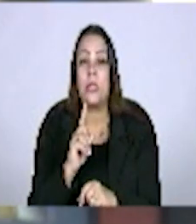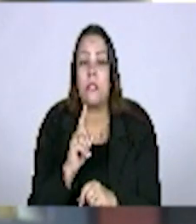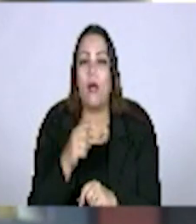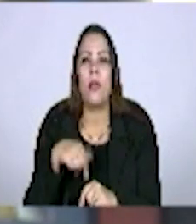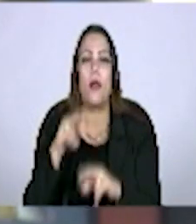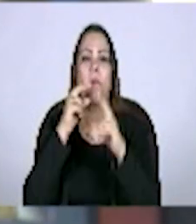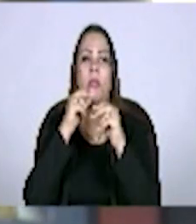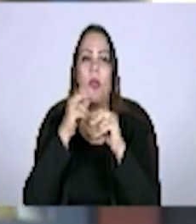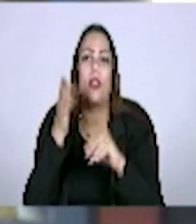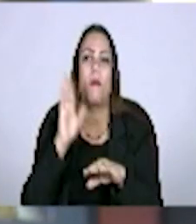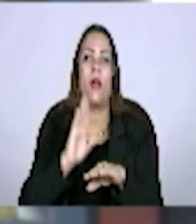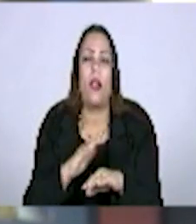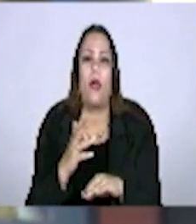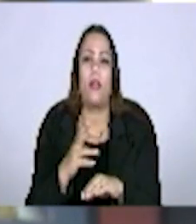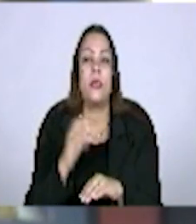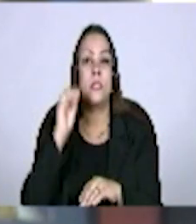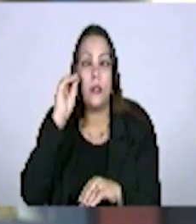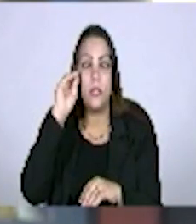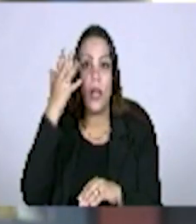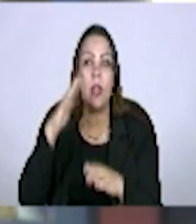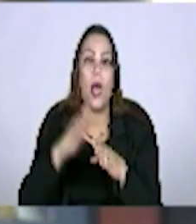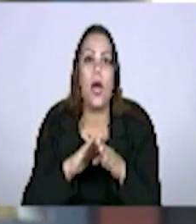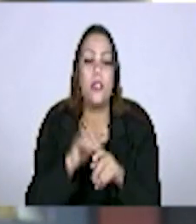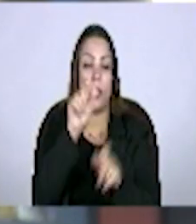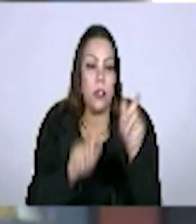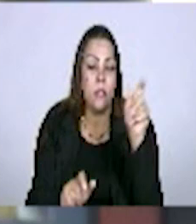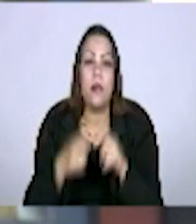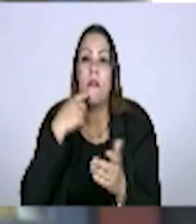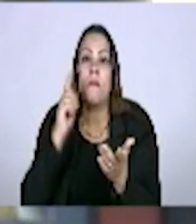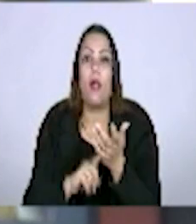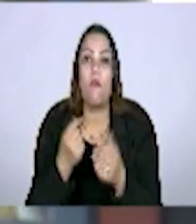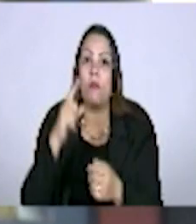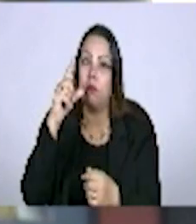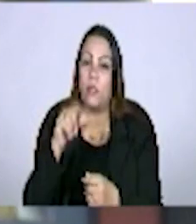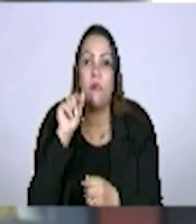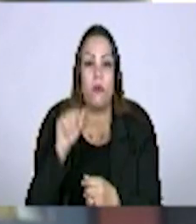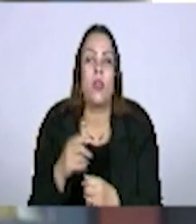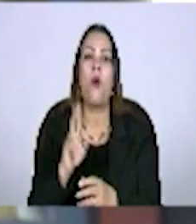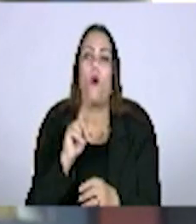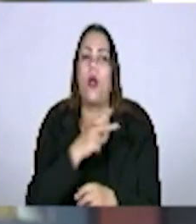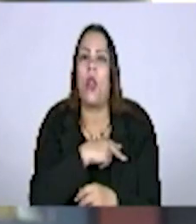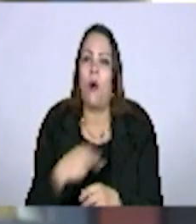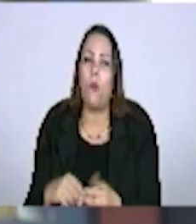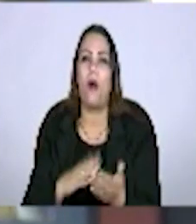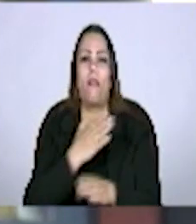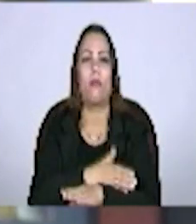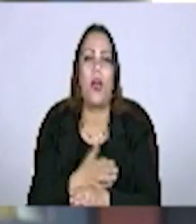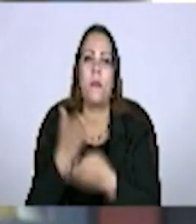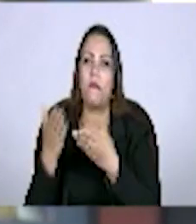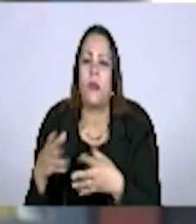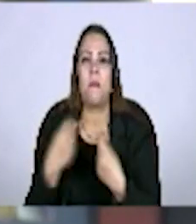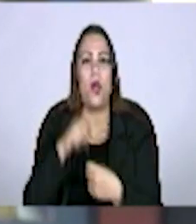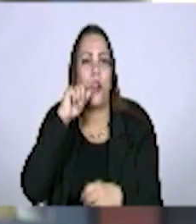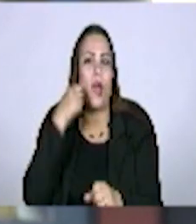بنتكلم على كيف يشعر المواطن ان بالفعل في تخفيض كبير في الاسعار واضح ان الحكومه بتعاني بتعاني مع رجال